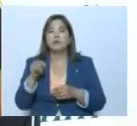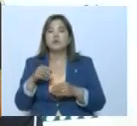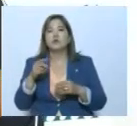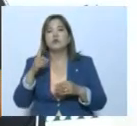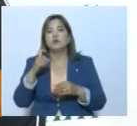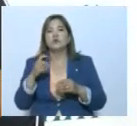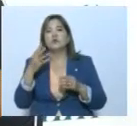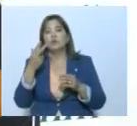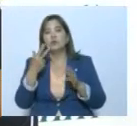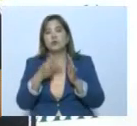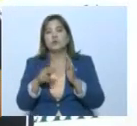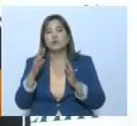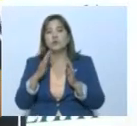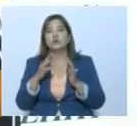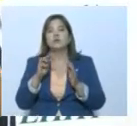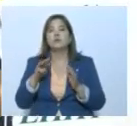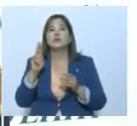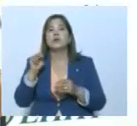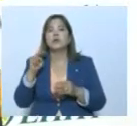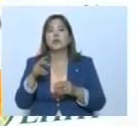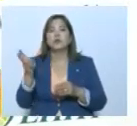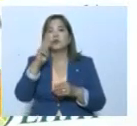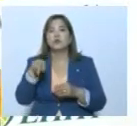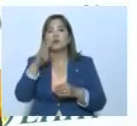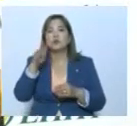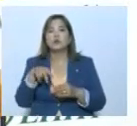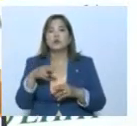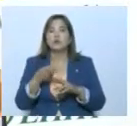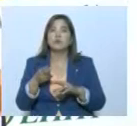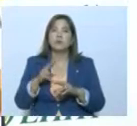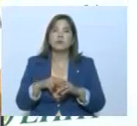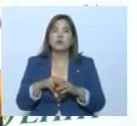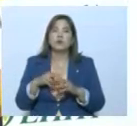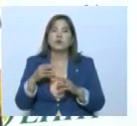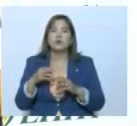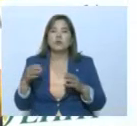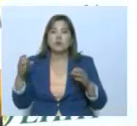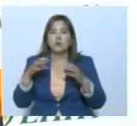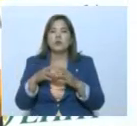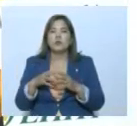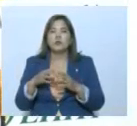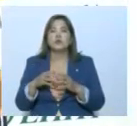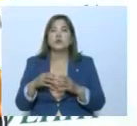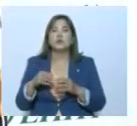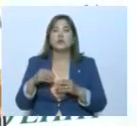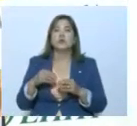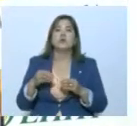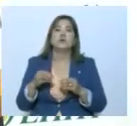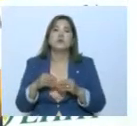1,139 миллиард ақш доллары құрайды. Бұл қордың 18 жылдағы орташа жылдық кірісі деп